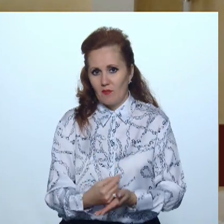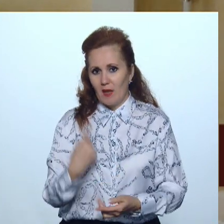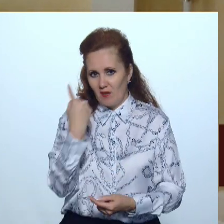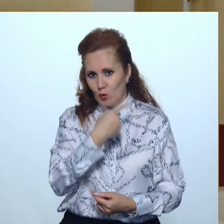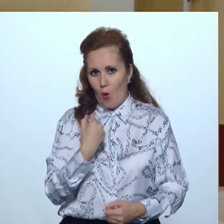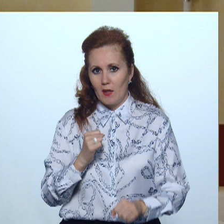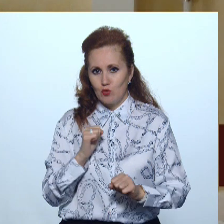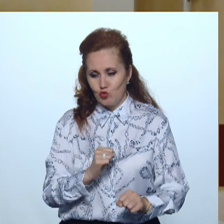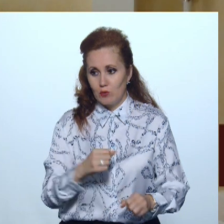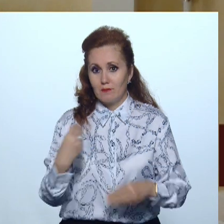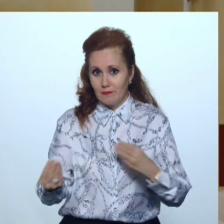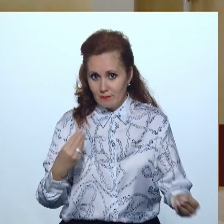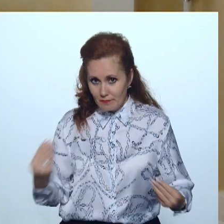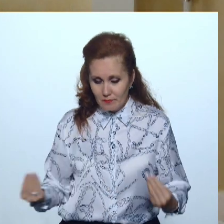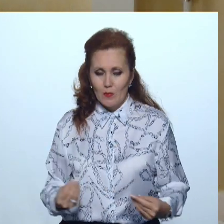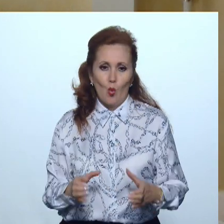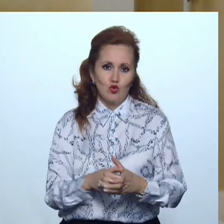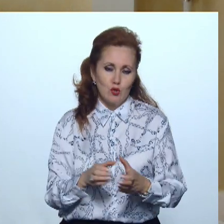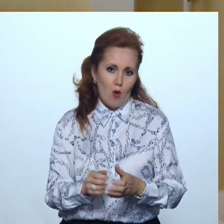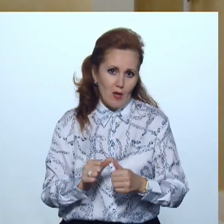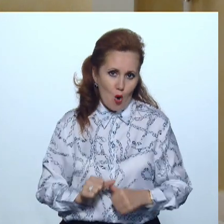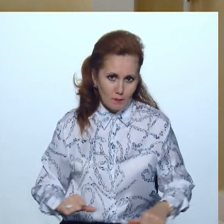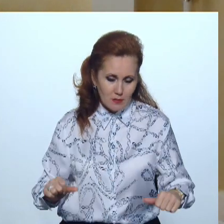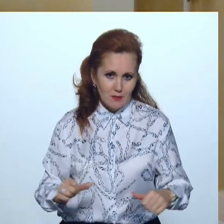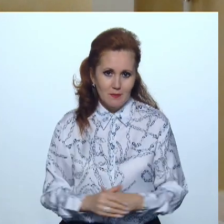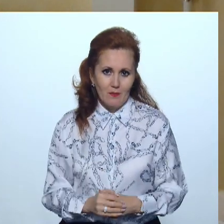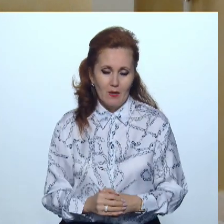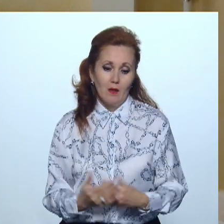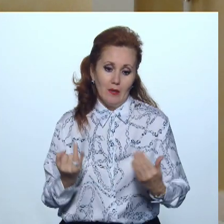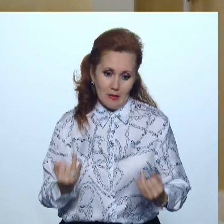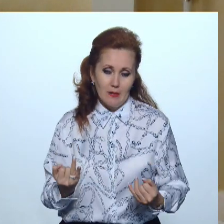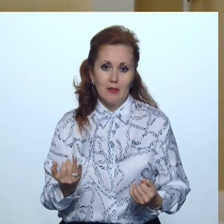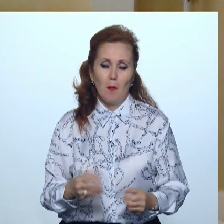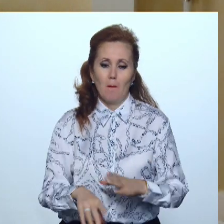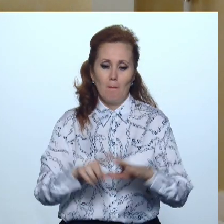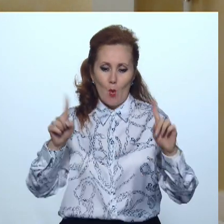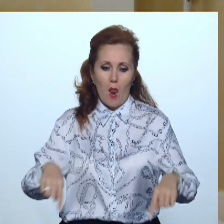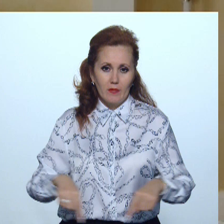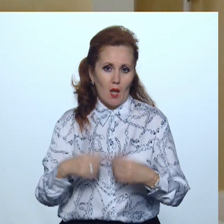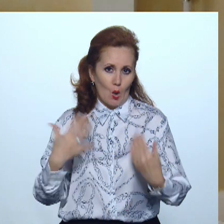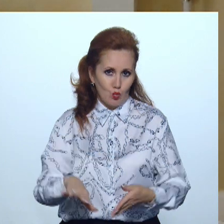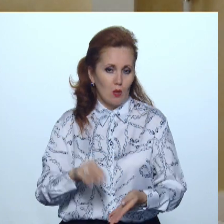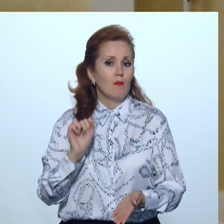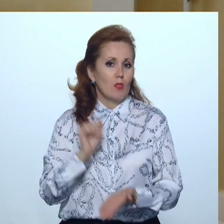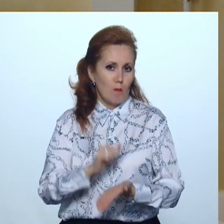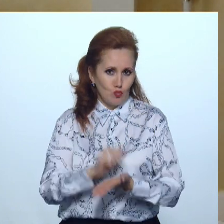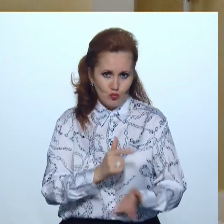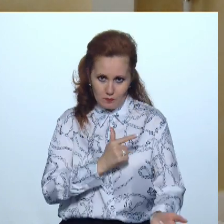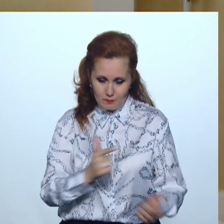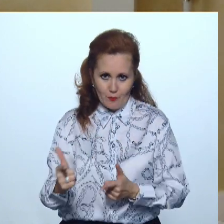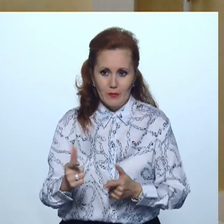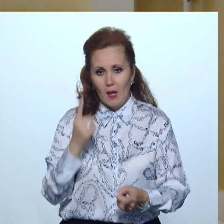защиты розданы участковой избирательной комиссии. Соответственно, бюллетени напечатаны, информация